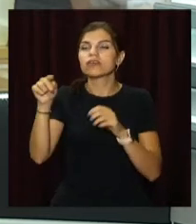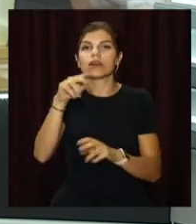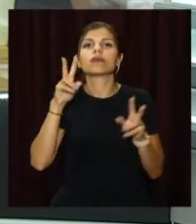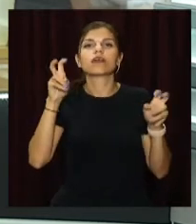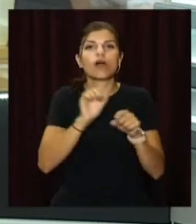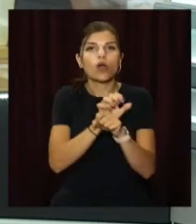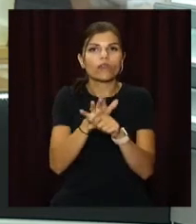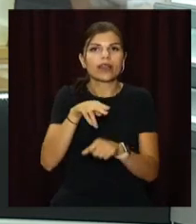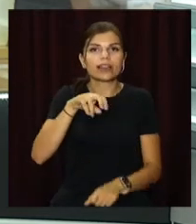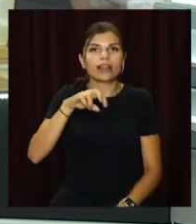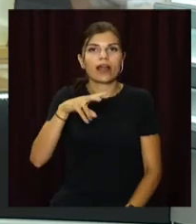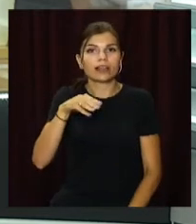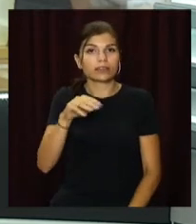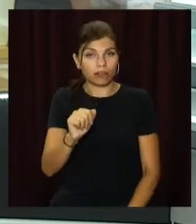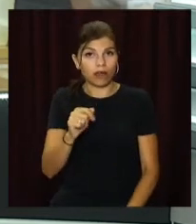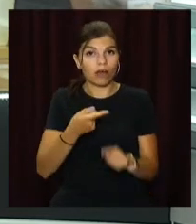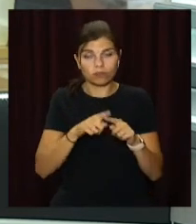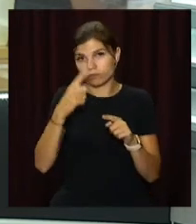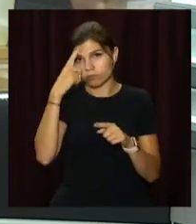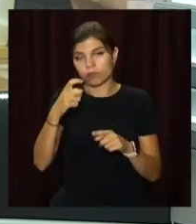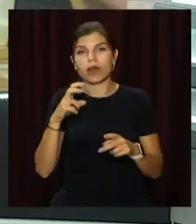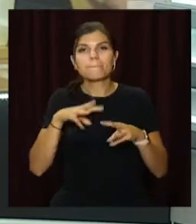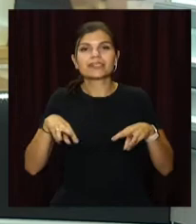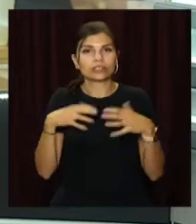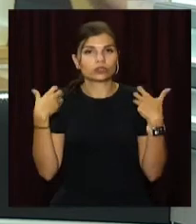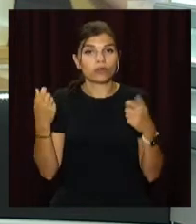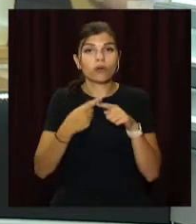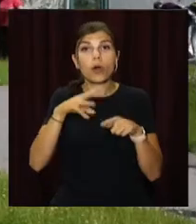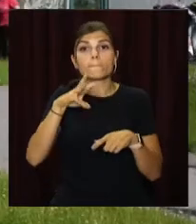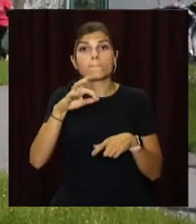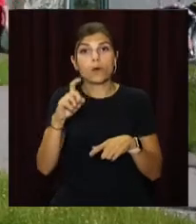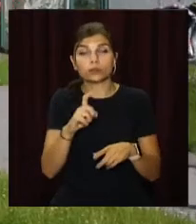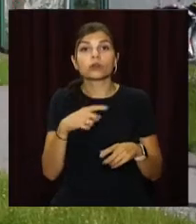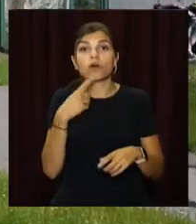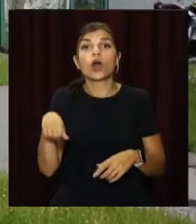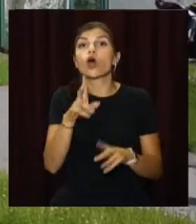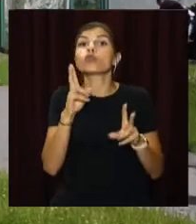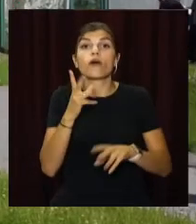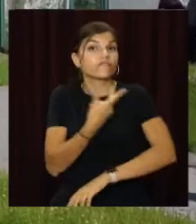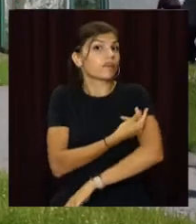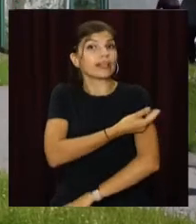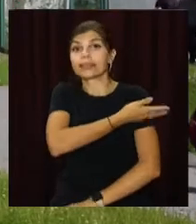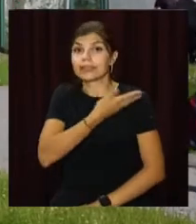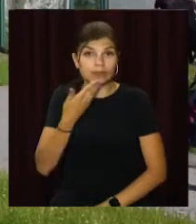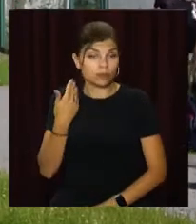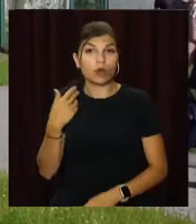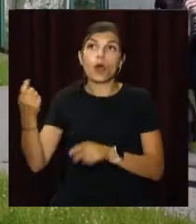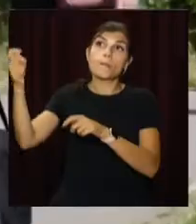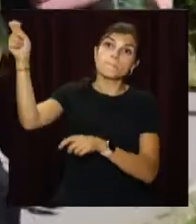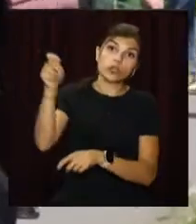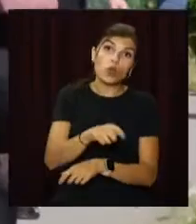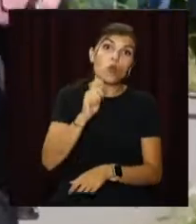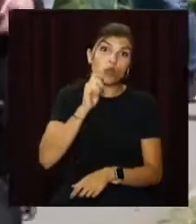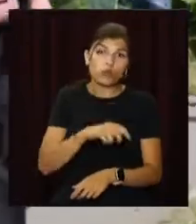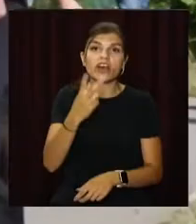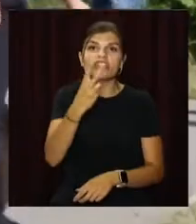Дельта, повідомляють у Міністерстві охорони здоров'я. Відтак, МОЗ рекомендує, щоб всі невакциновані громадяни, які приїжджатимуть до України,